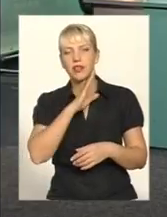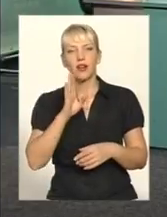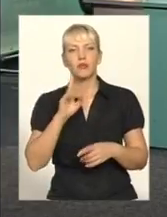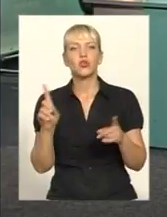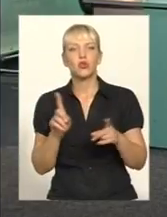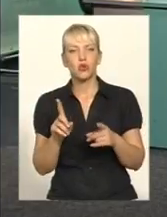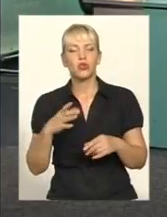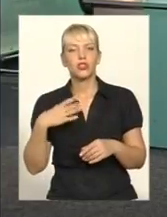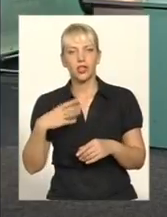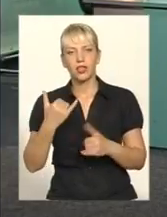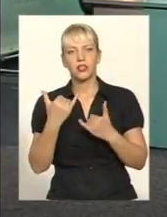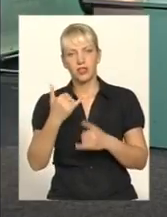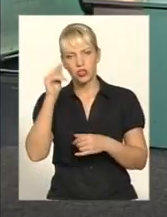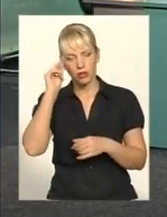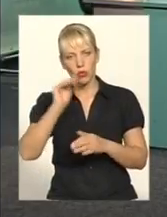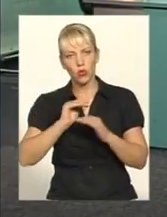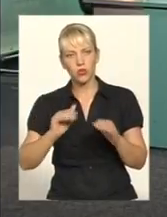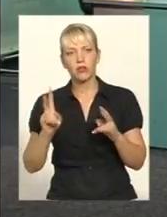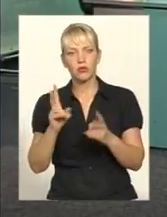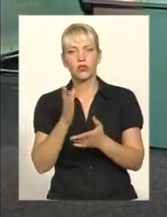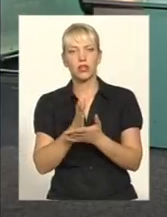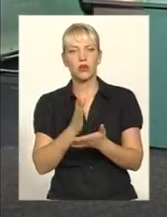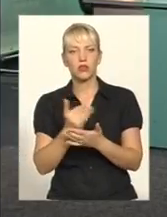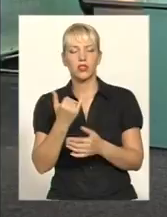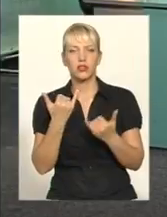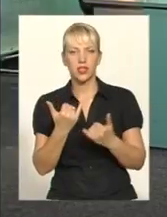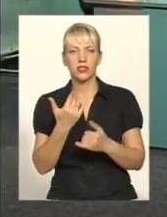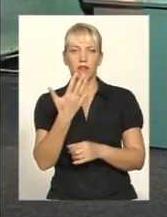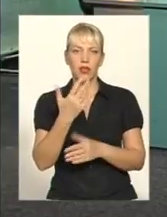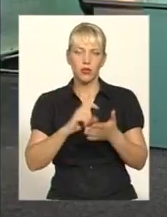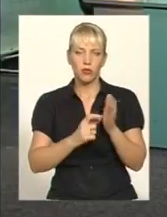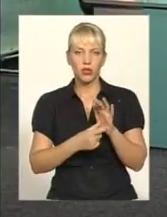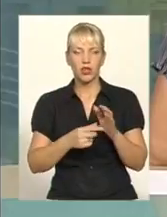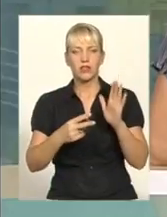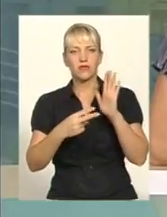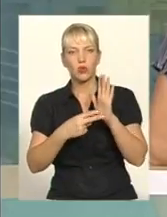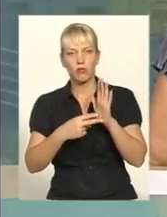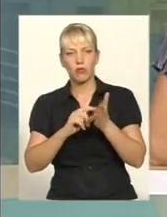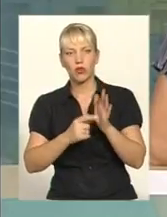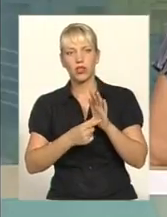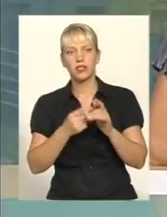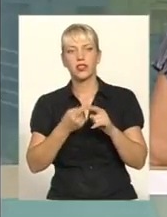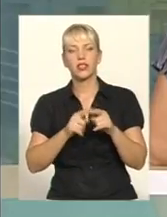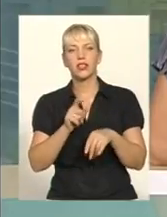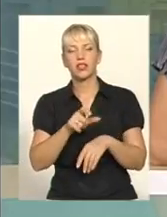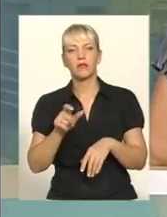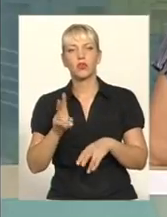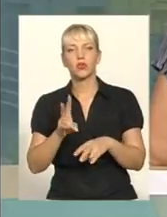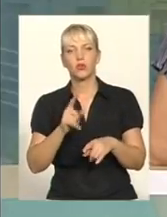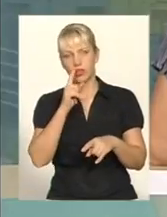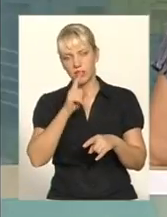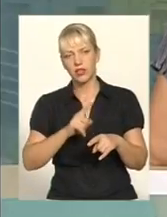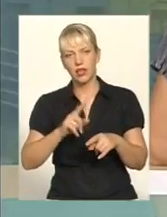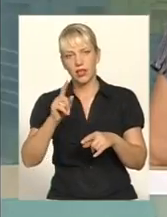чого чекати нинішнім учням, які знаходяться зараз в 5 класі, в 7, і тим, хто